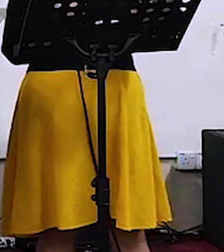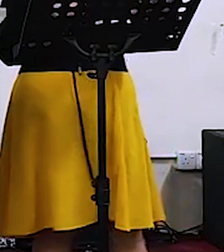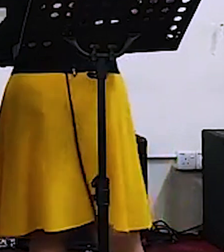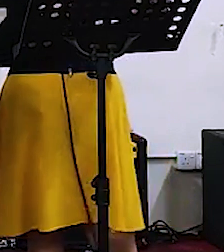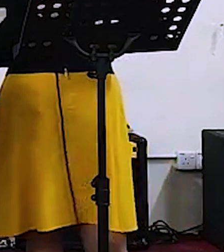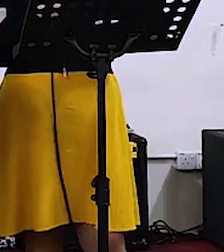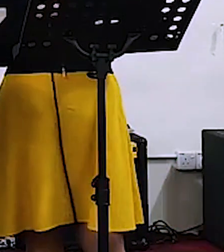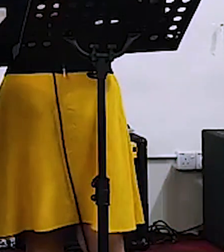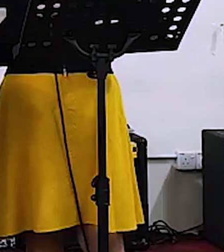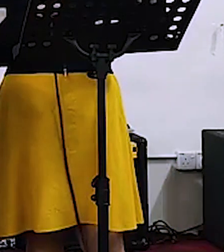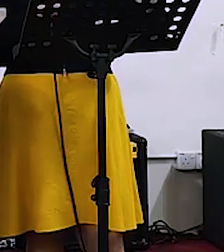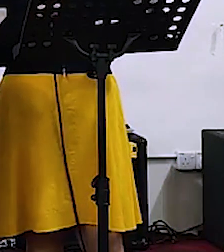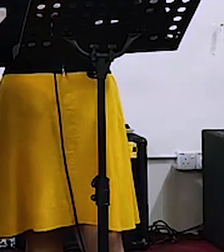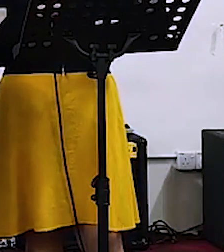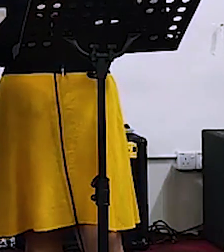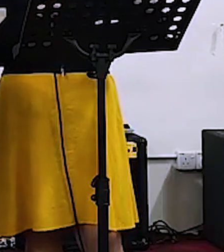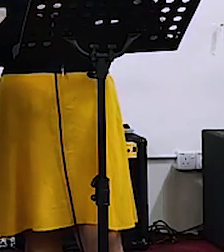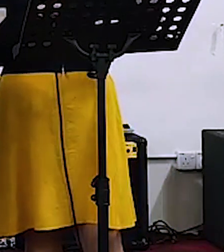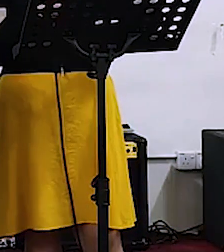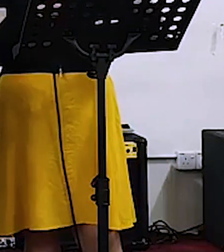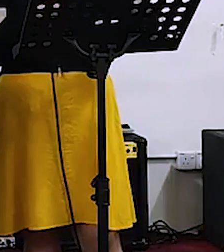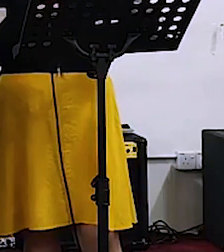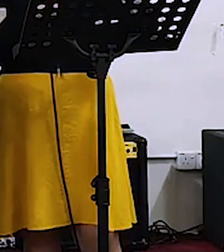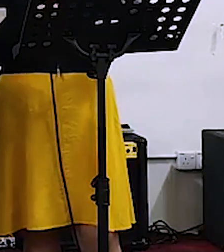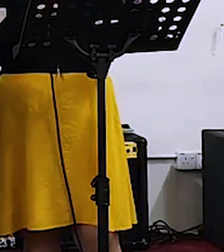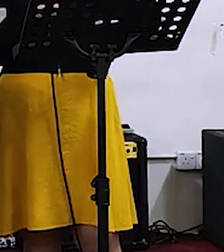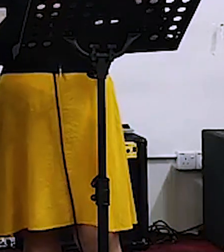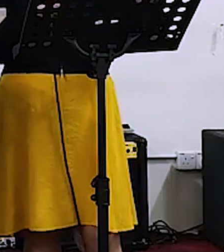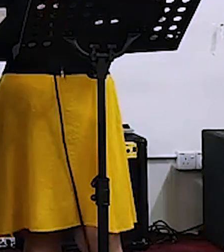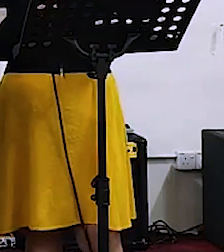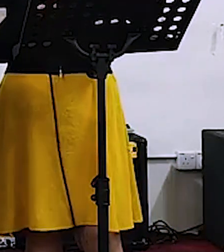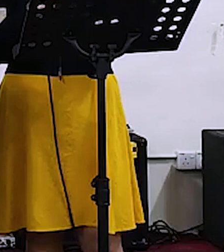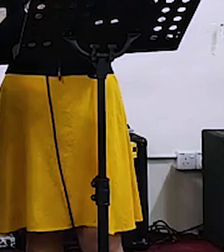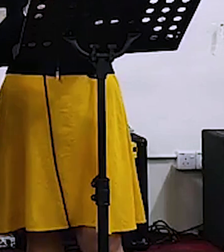非常大有能力的字眼，那就是恩惠和